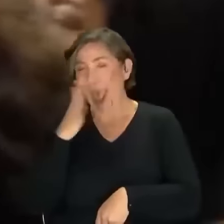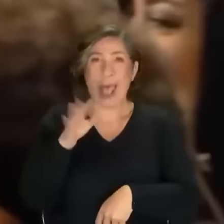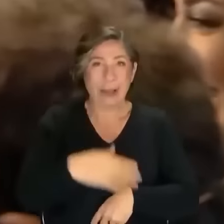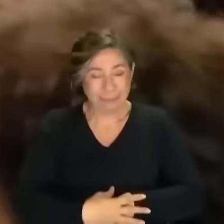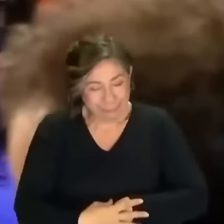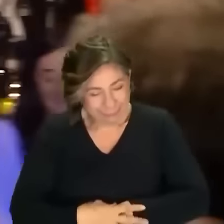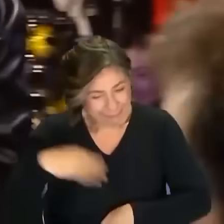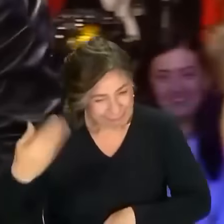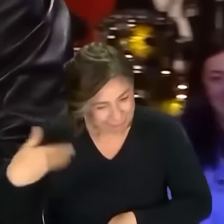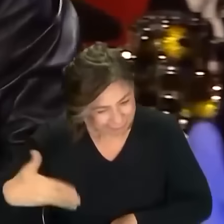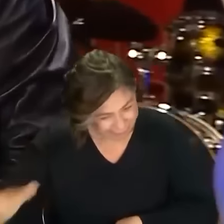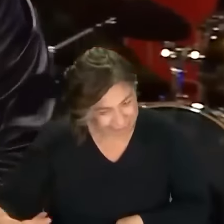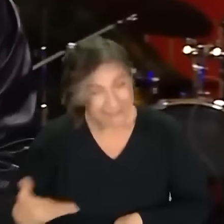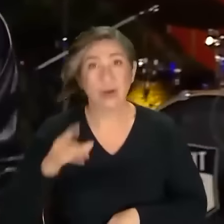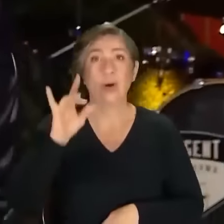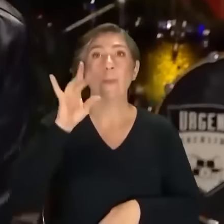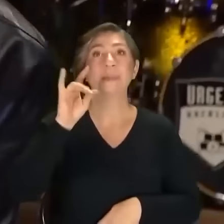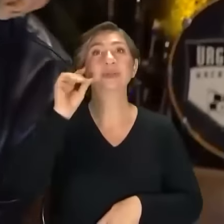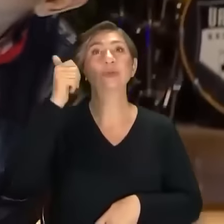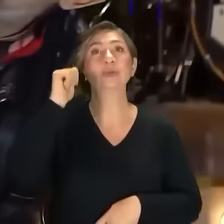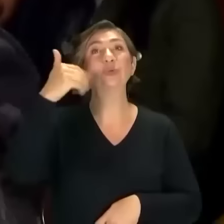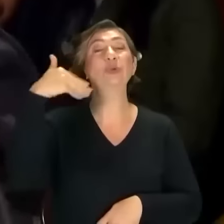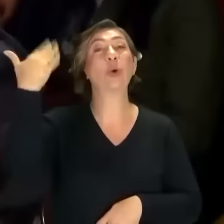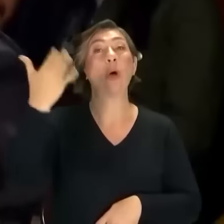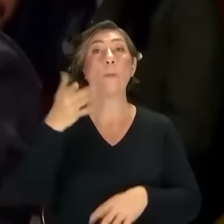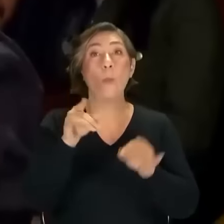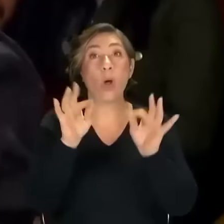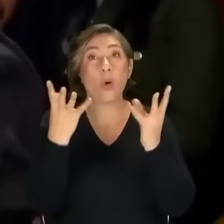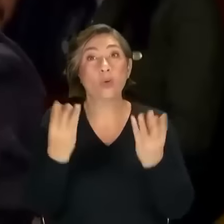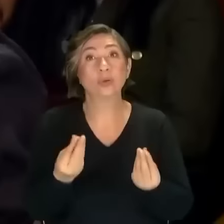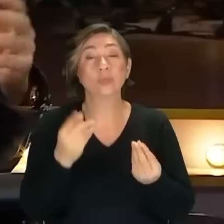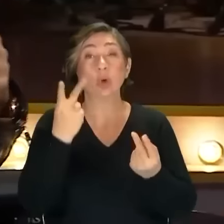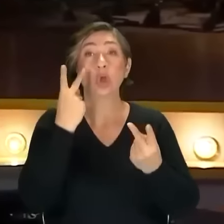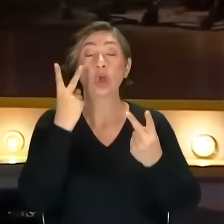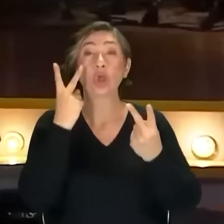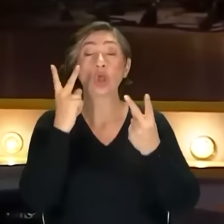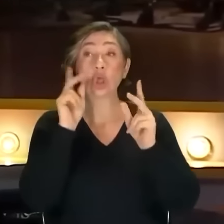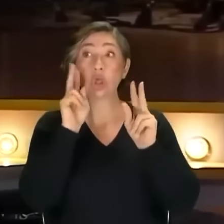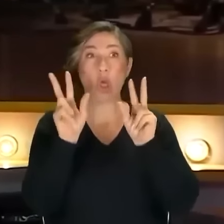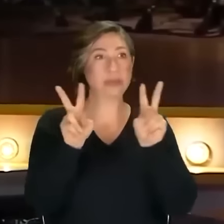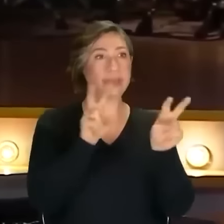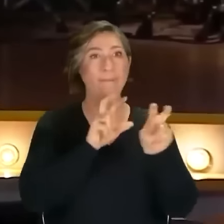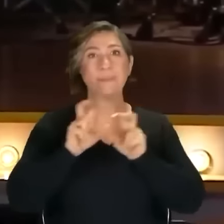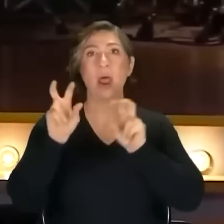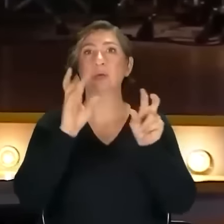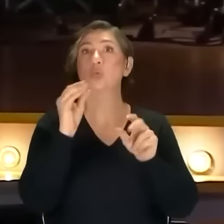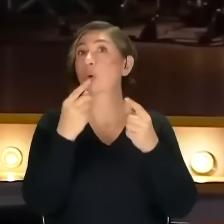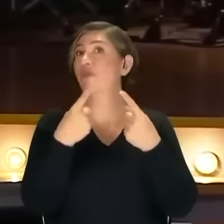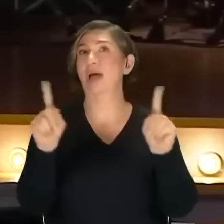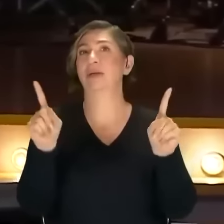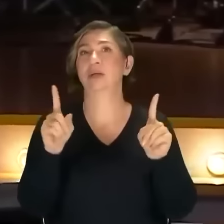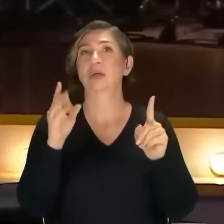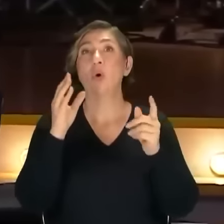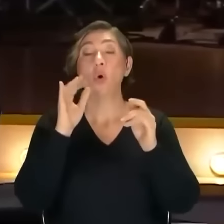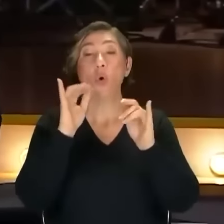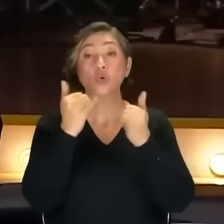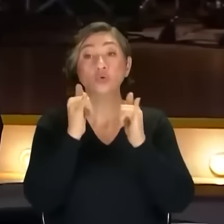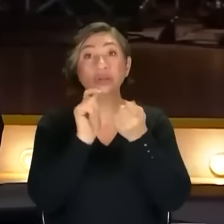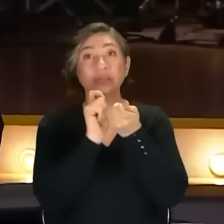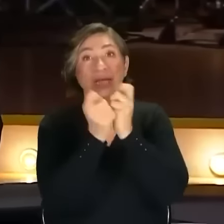geliyordu y gün sonra bue geldikler çok acayip oluyor hakikaten değişiyor